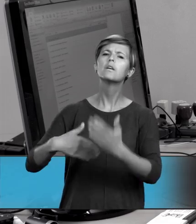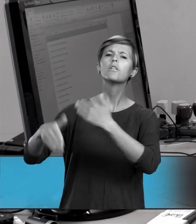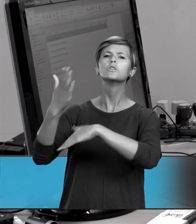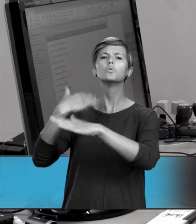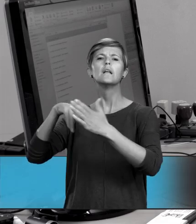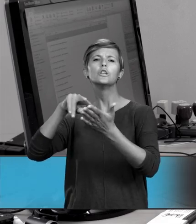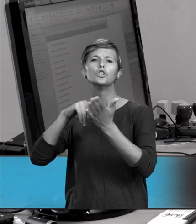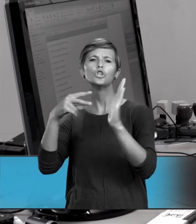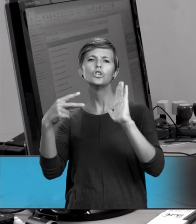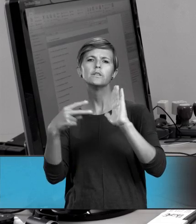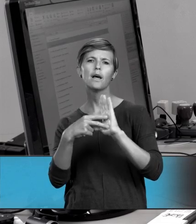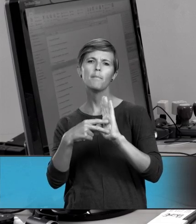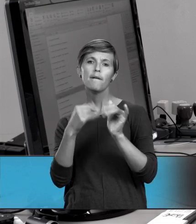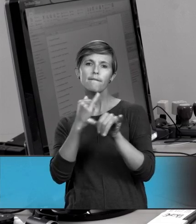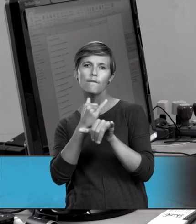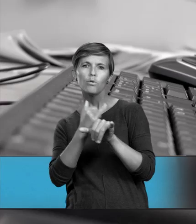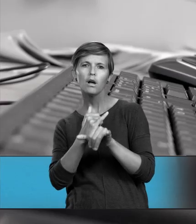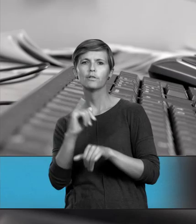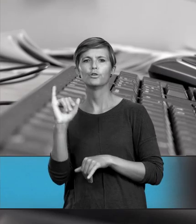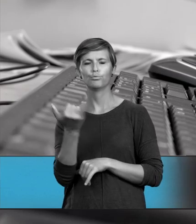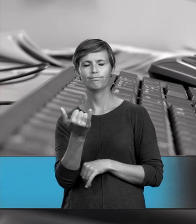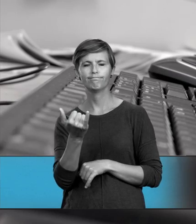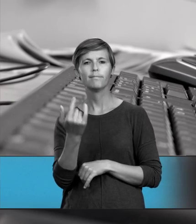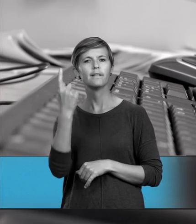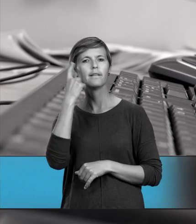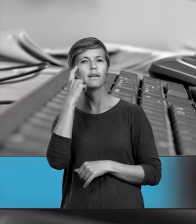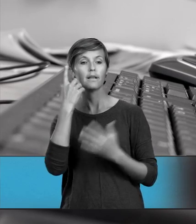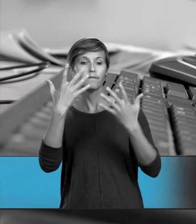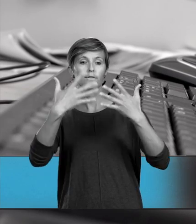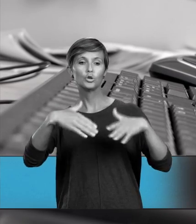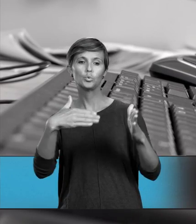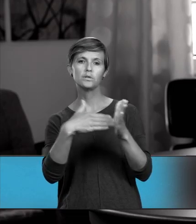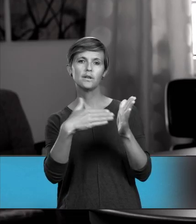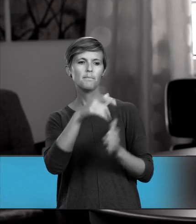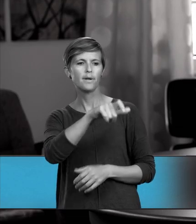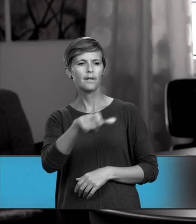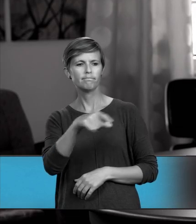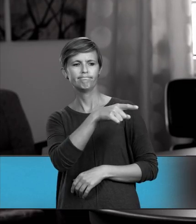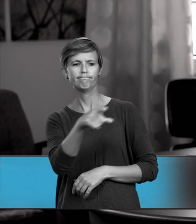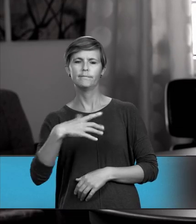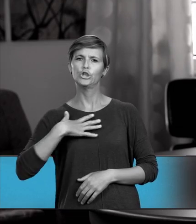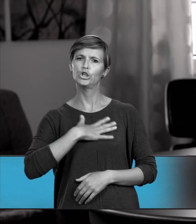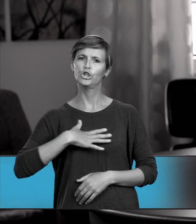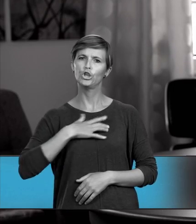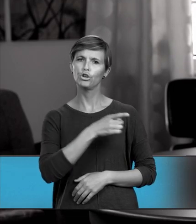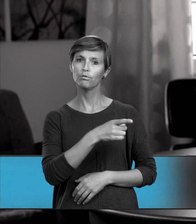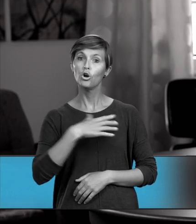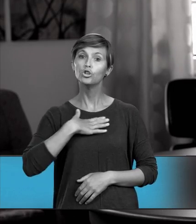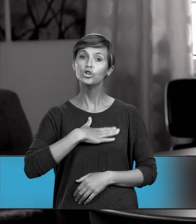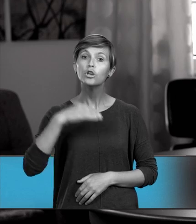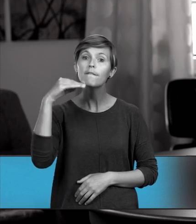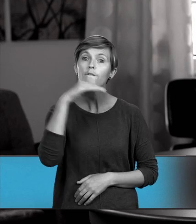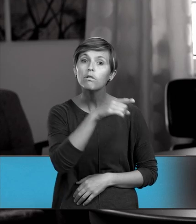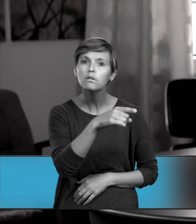Det tradisjonelle systemet er jo sånn at man tenker at funksjonshemma, de er syke.